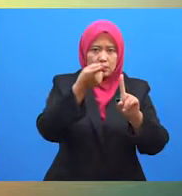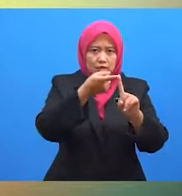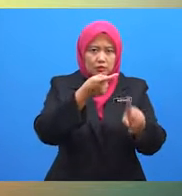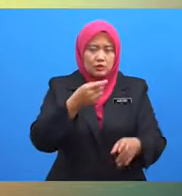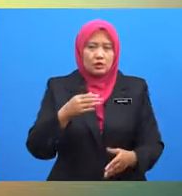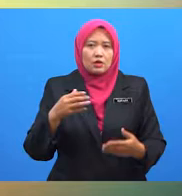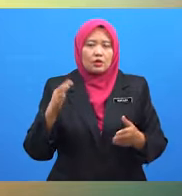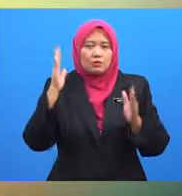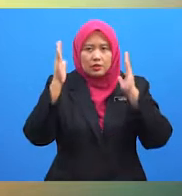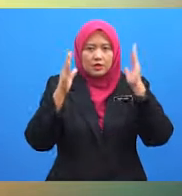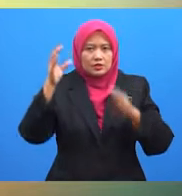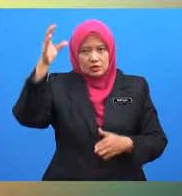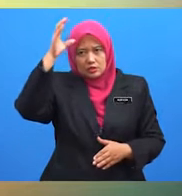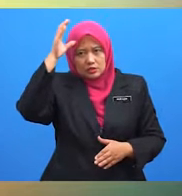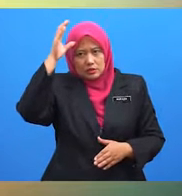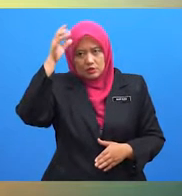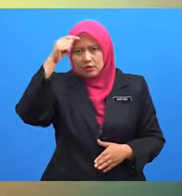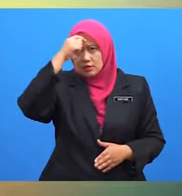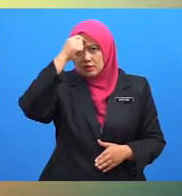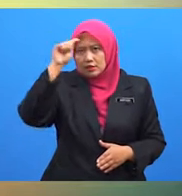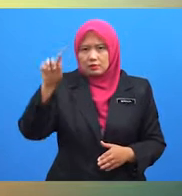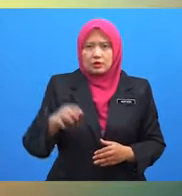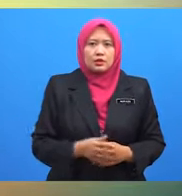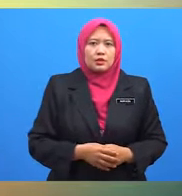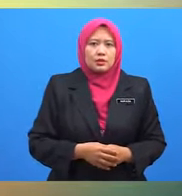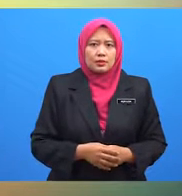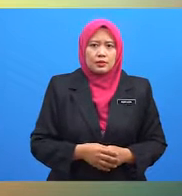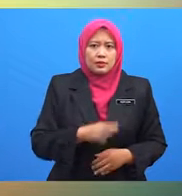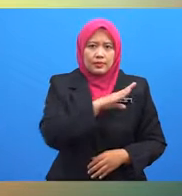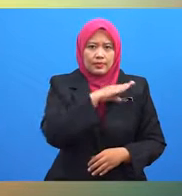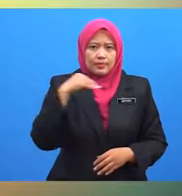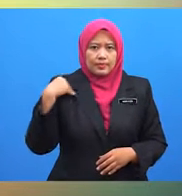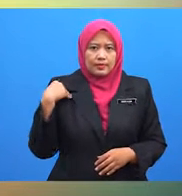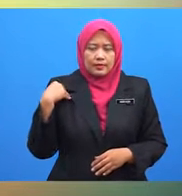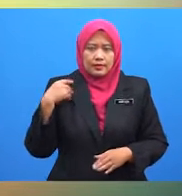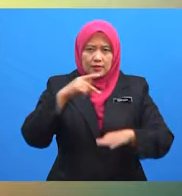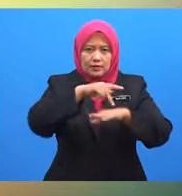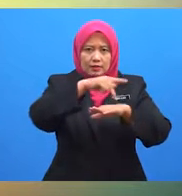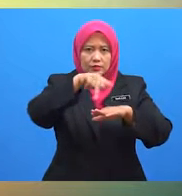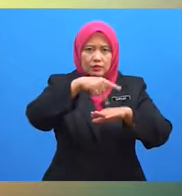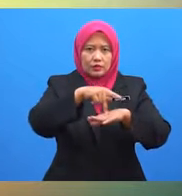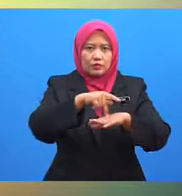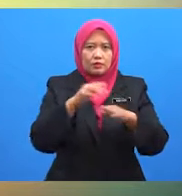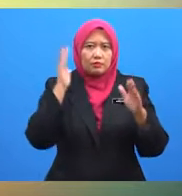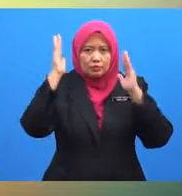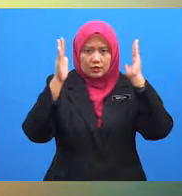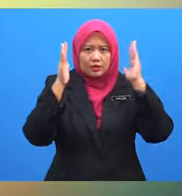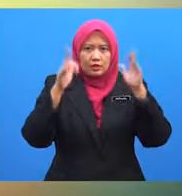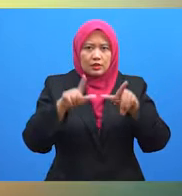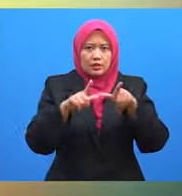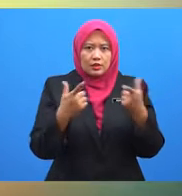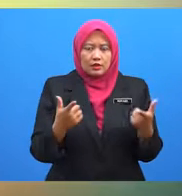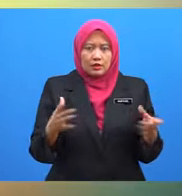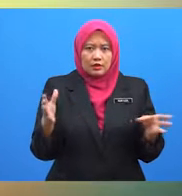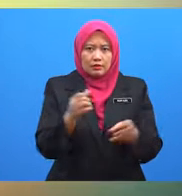Tamil dan bahasa Kepulauan Melayu yang lain diambil sama ada secara langsung atau